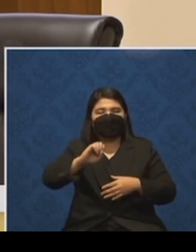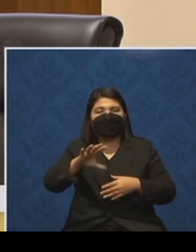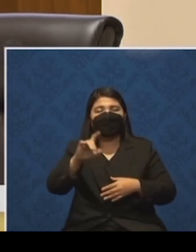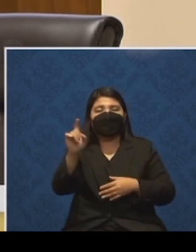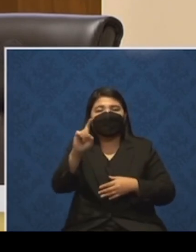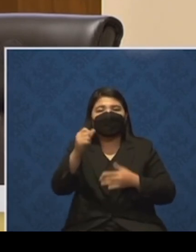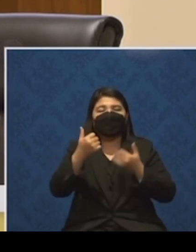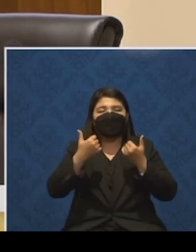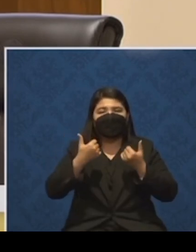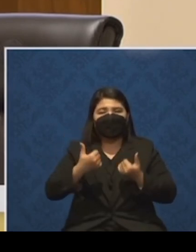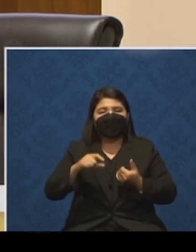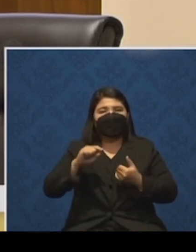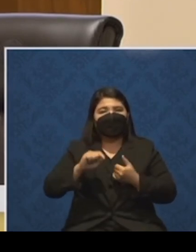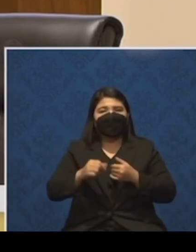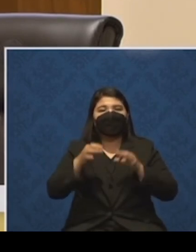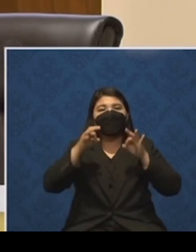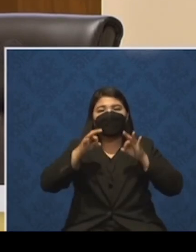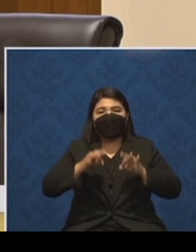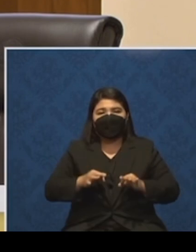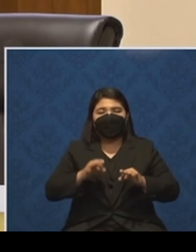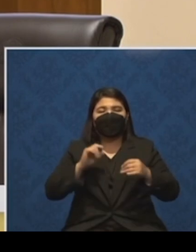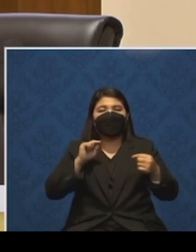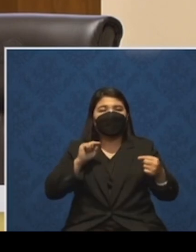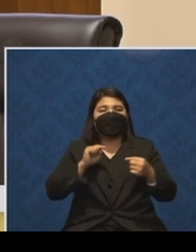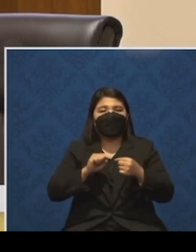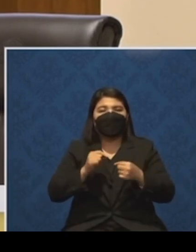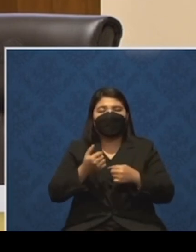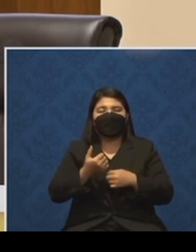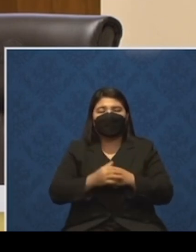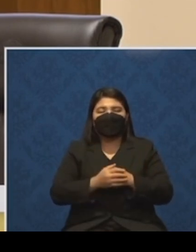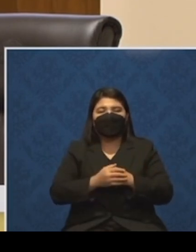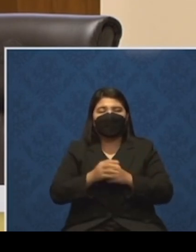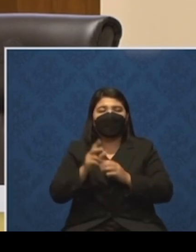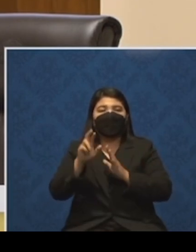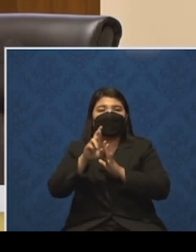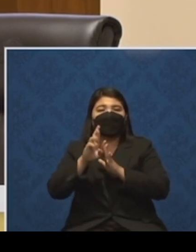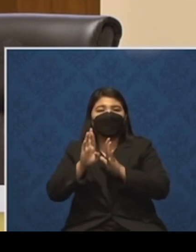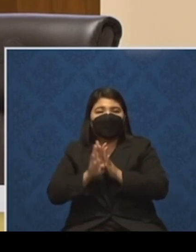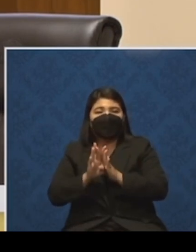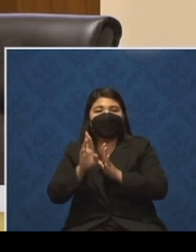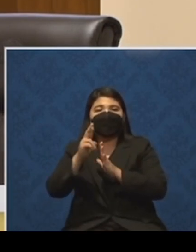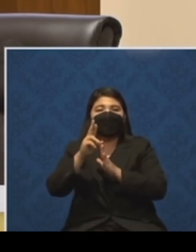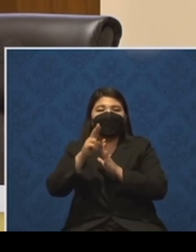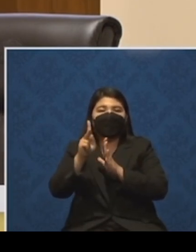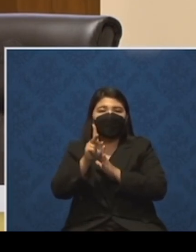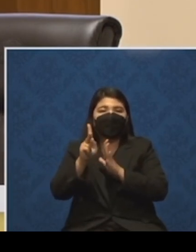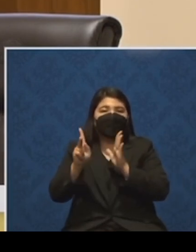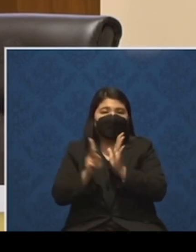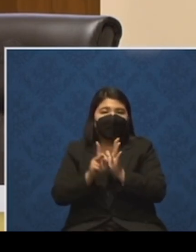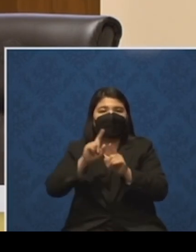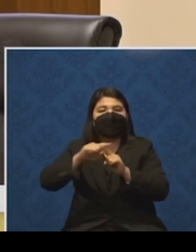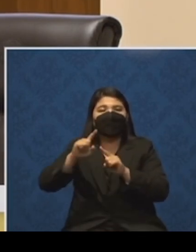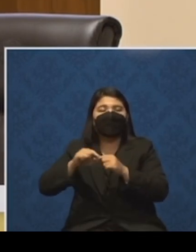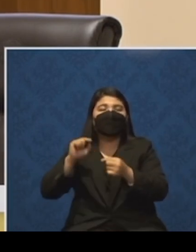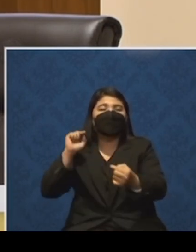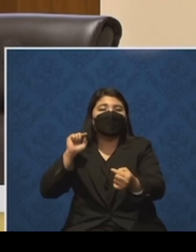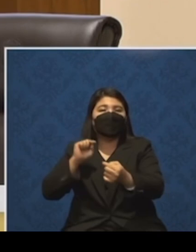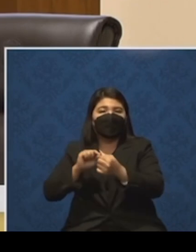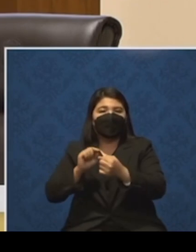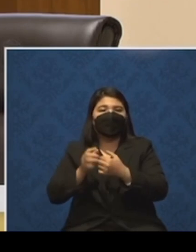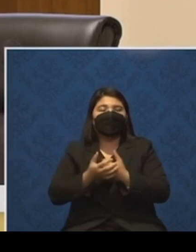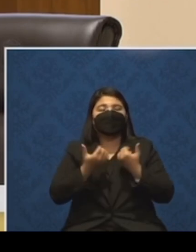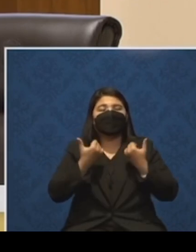าเป็นไปตามข้อตกลงรวมทั้งระเบียบและกฎหมายที่เกี่ยวข้องทุกประการ ซึ่งคิดว่าในเดือนนี้ทางบ